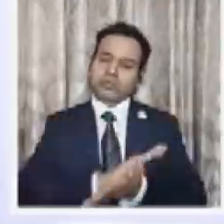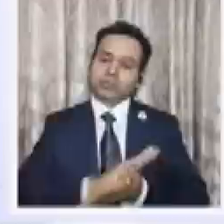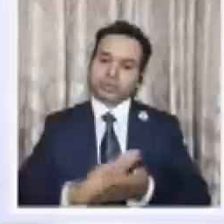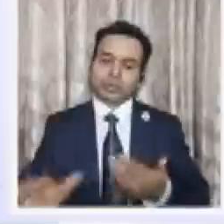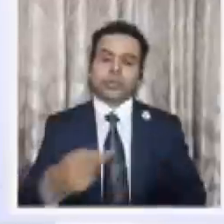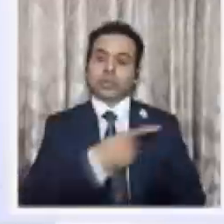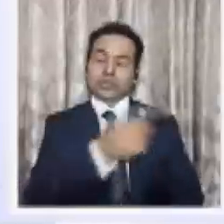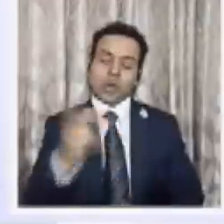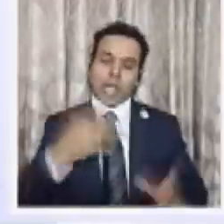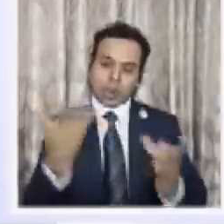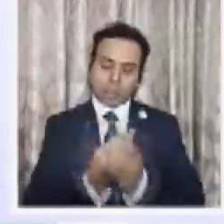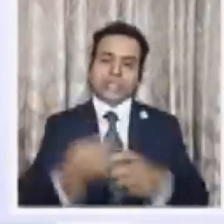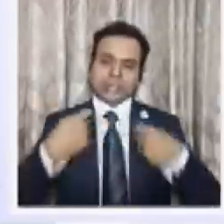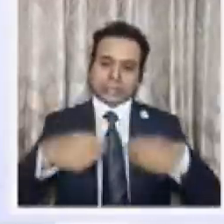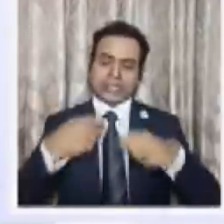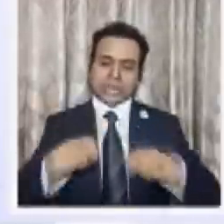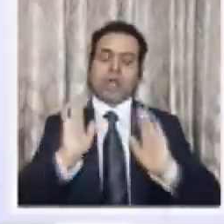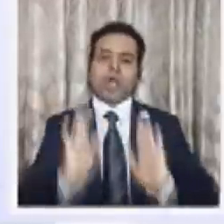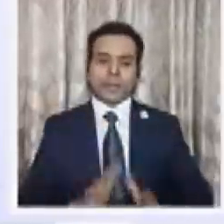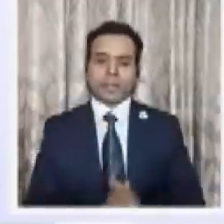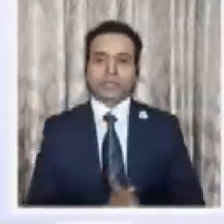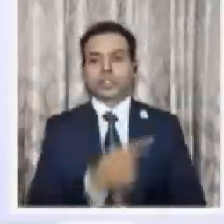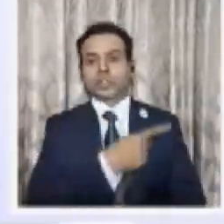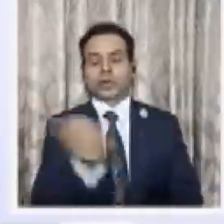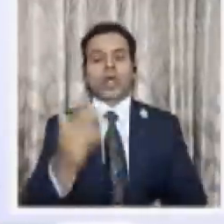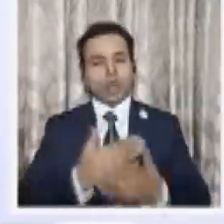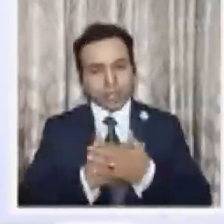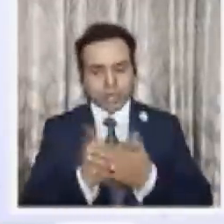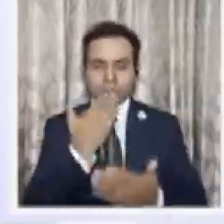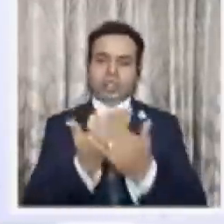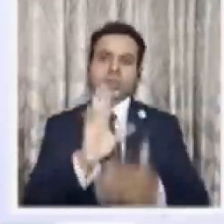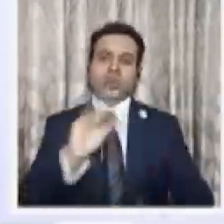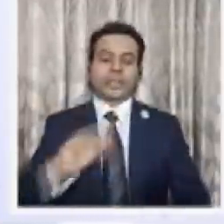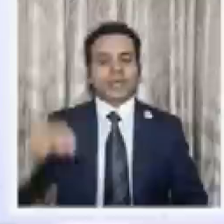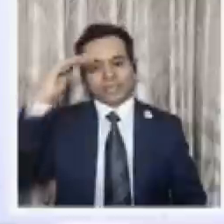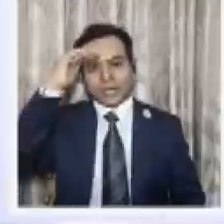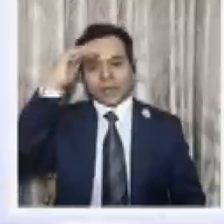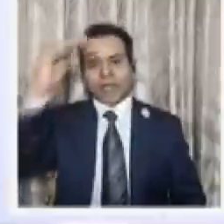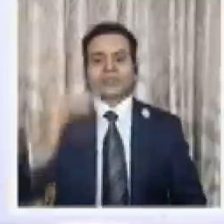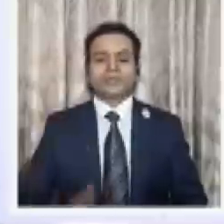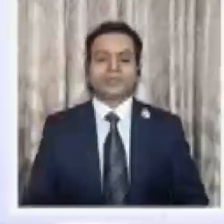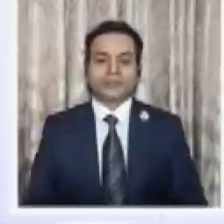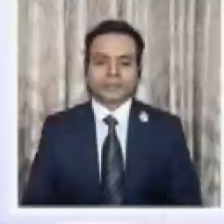হলে, সতর্ক হলে অবশ্যই করোনাকে প্রতিরোধ করা যাবে এবং এই প্রতিরোধের আপনারা সবাই সামিল